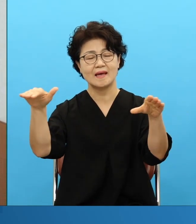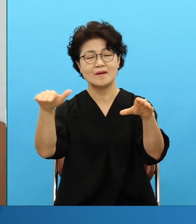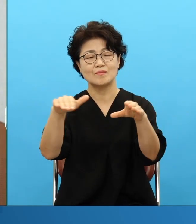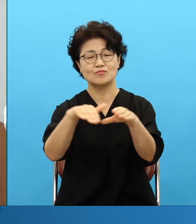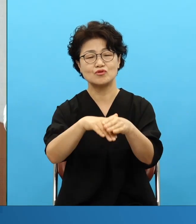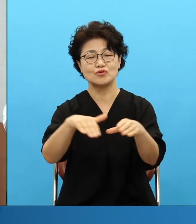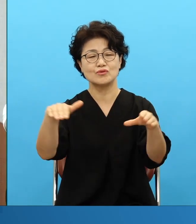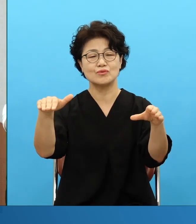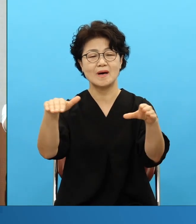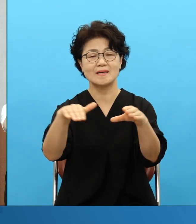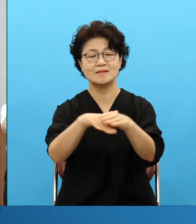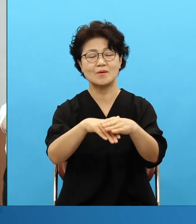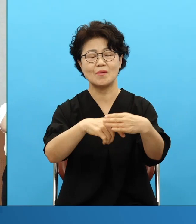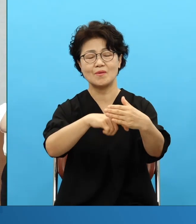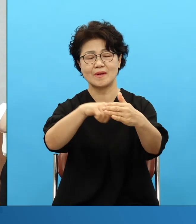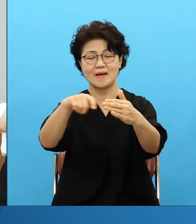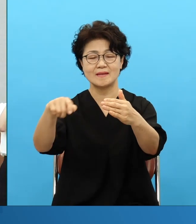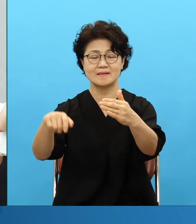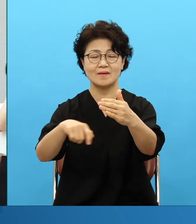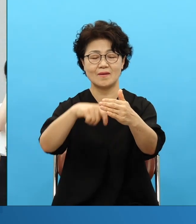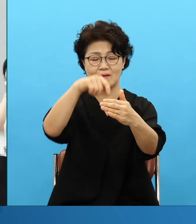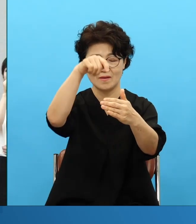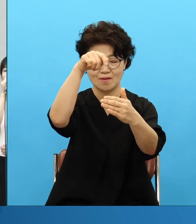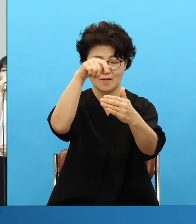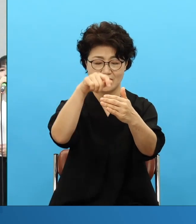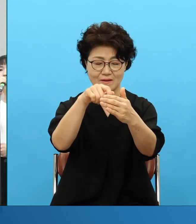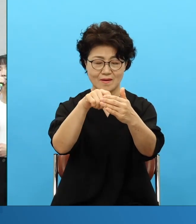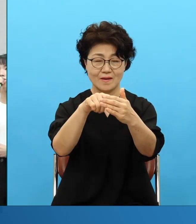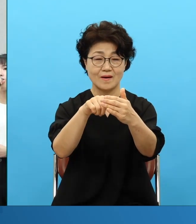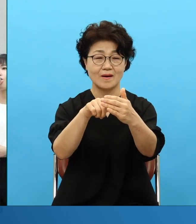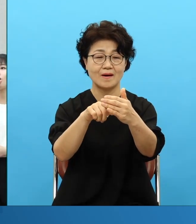땅의 문화 속에서